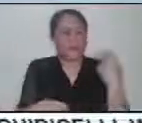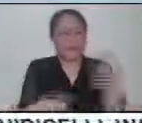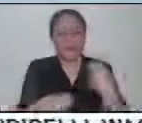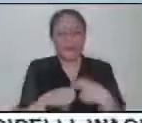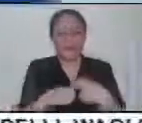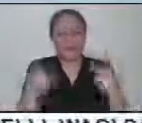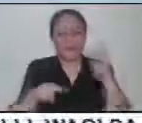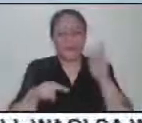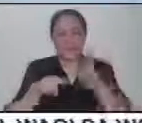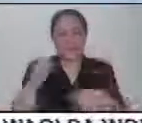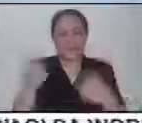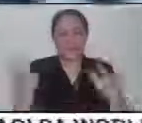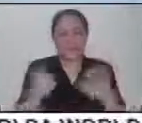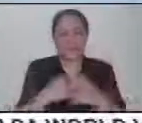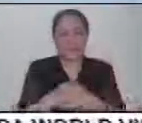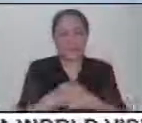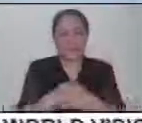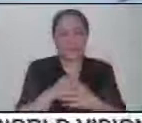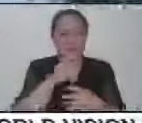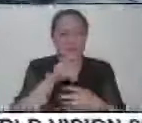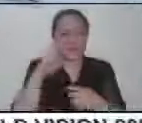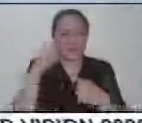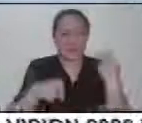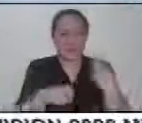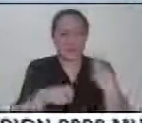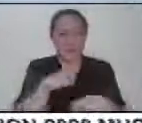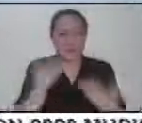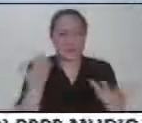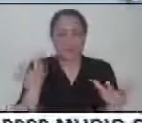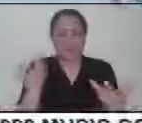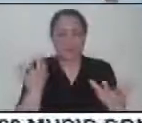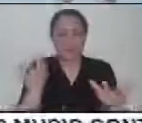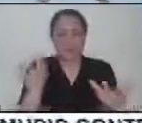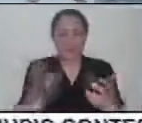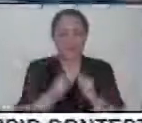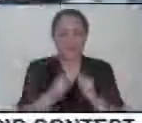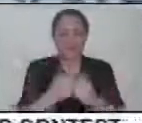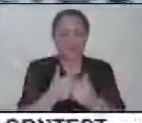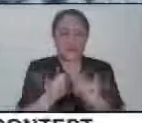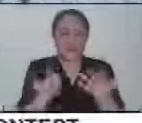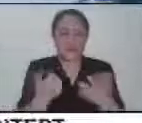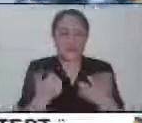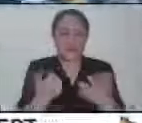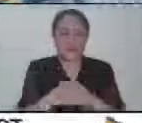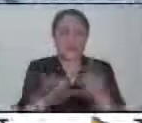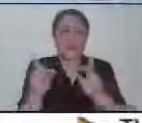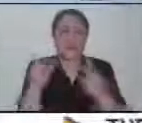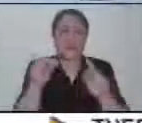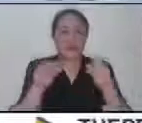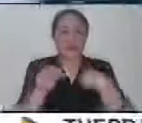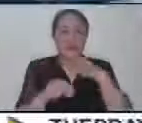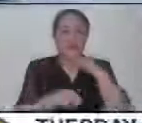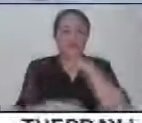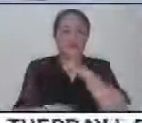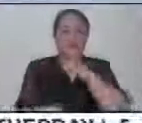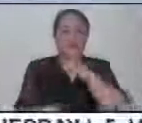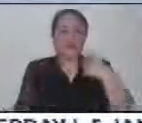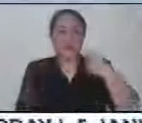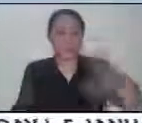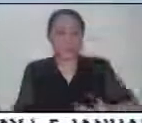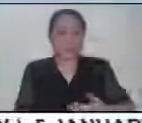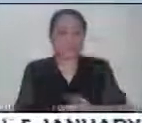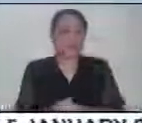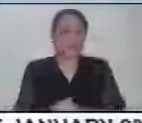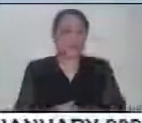mga kaanak ni Ameline kung may connection siya kaya nangyari ang insidente. Ito muna latest mula dito sa